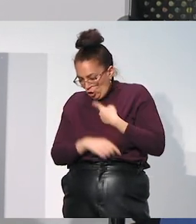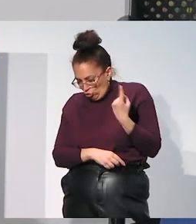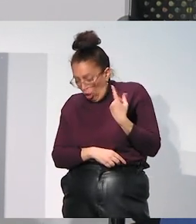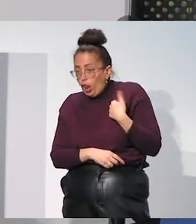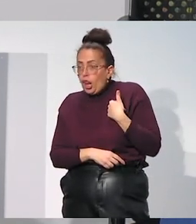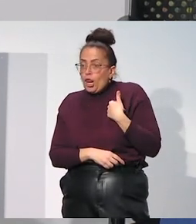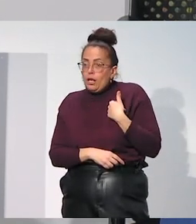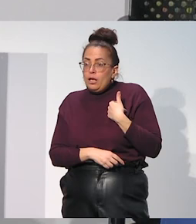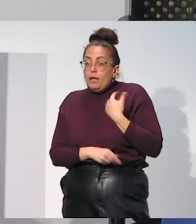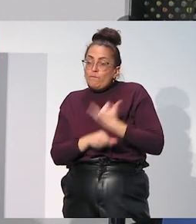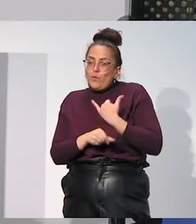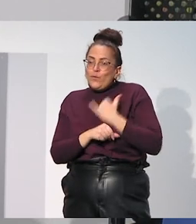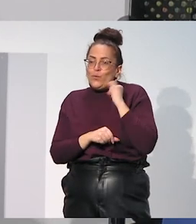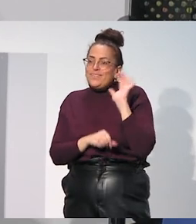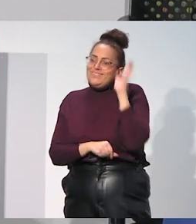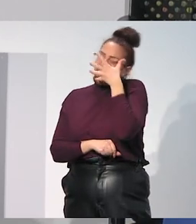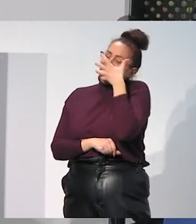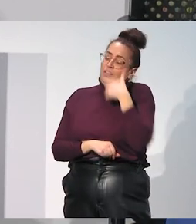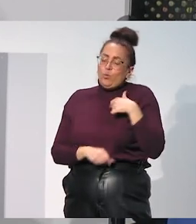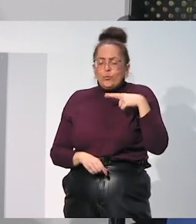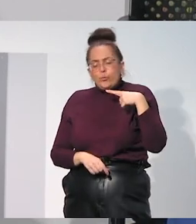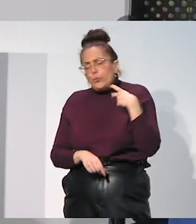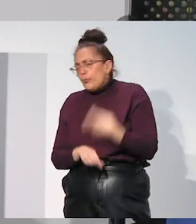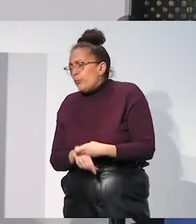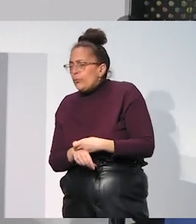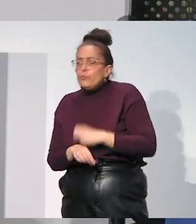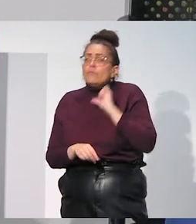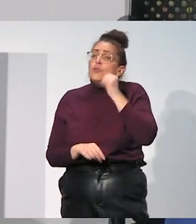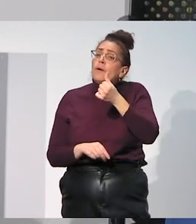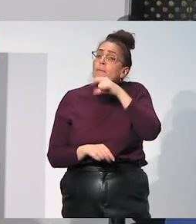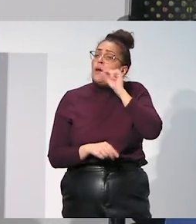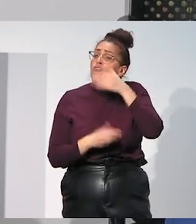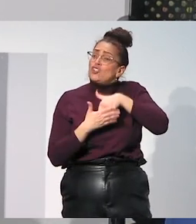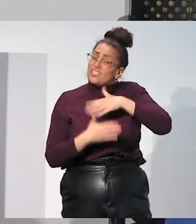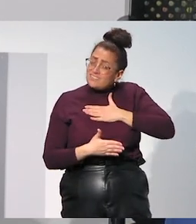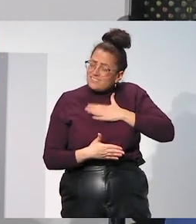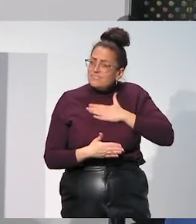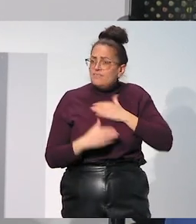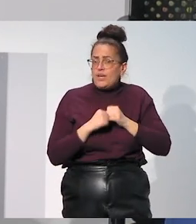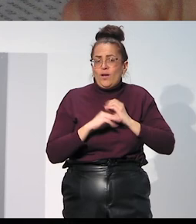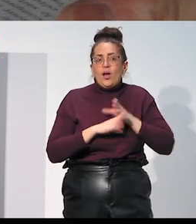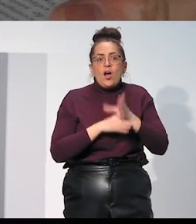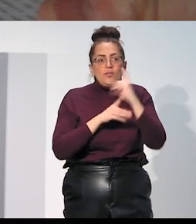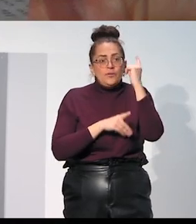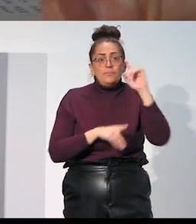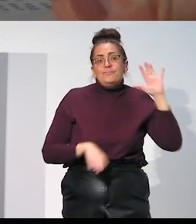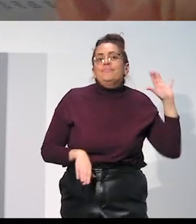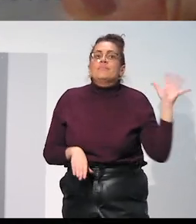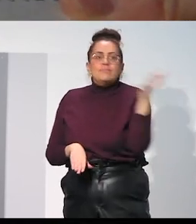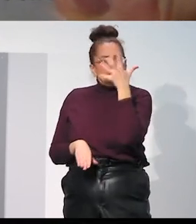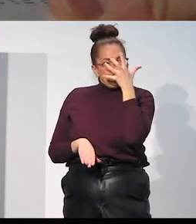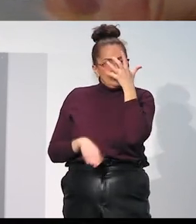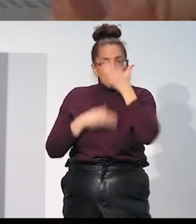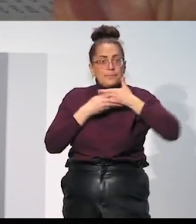semblant. Demain, chez ses parents, elle fera semblant. On restera longtemps à